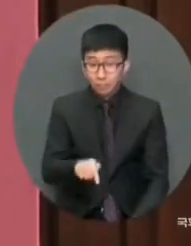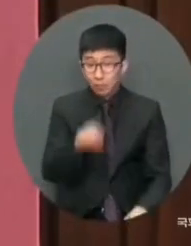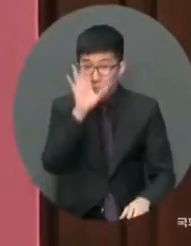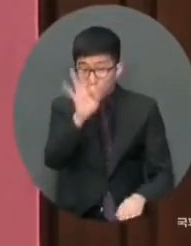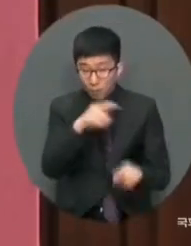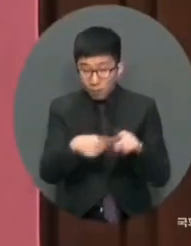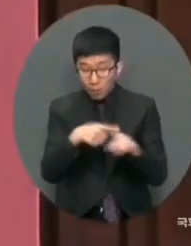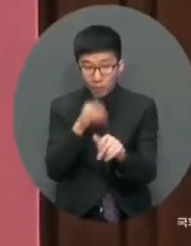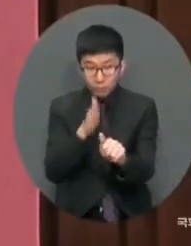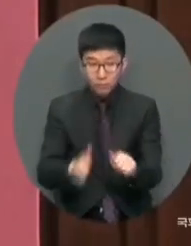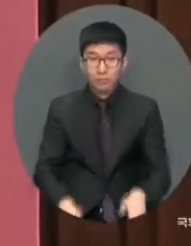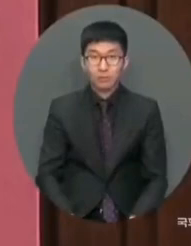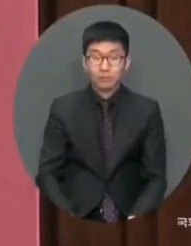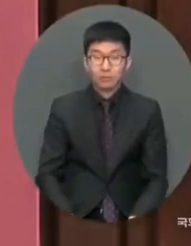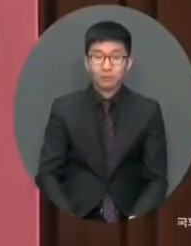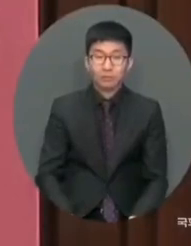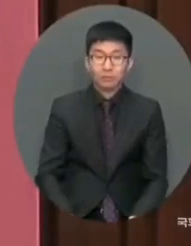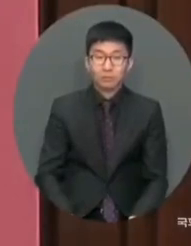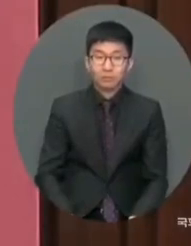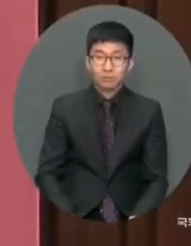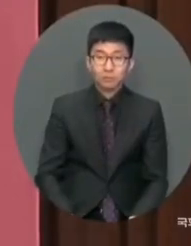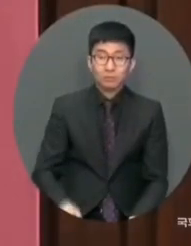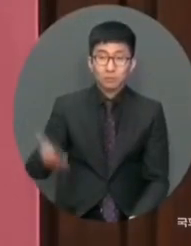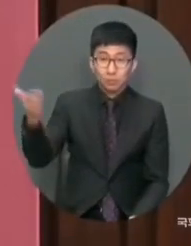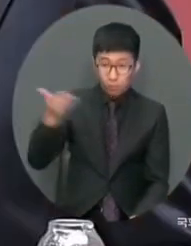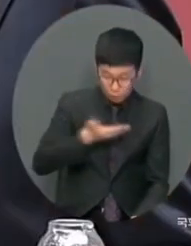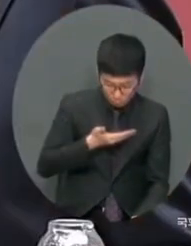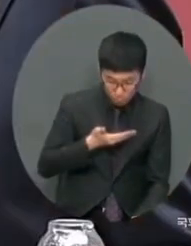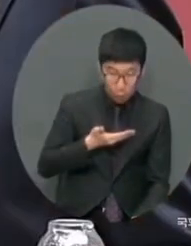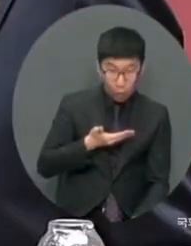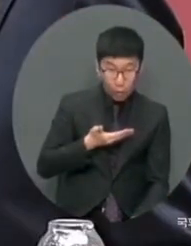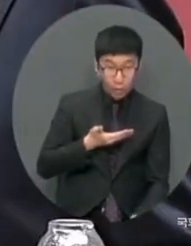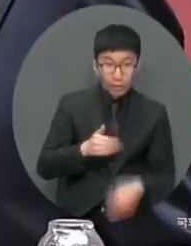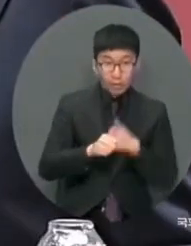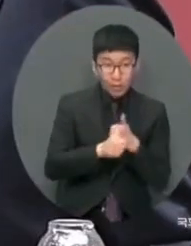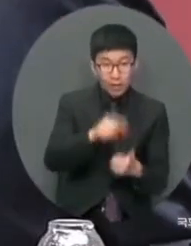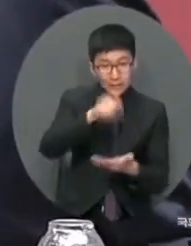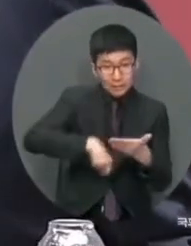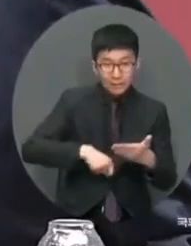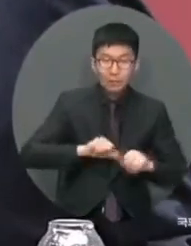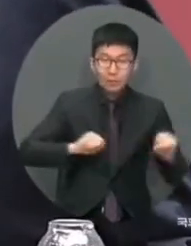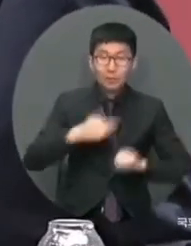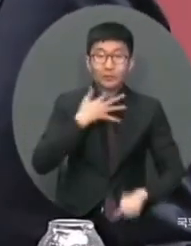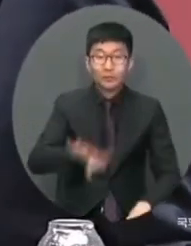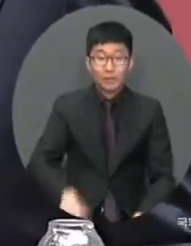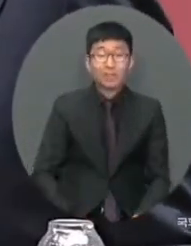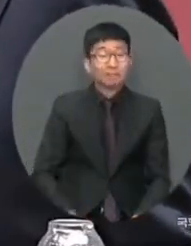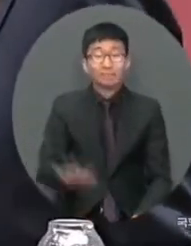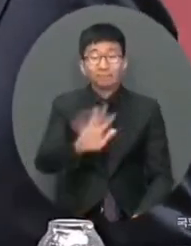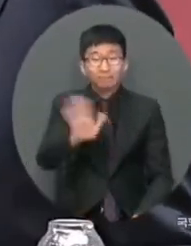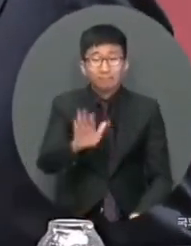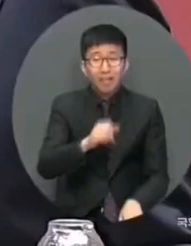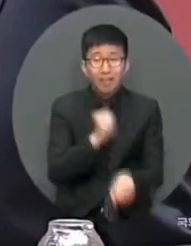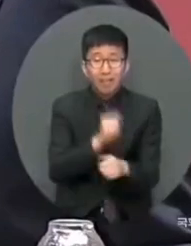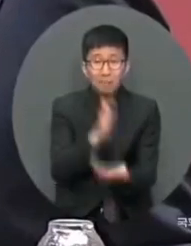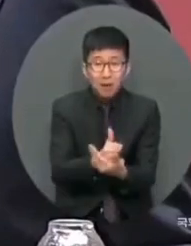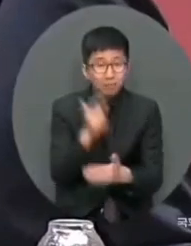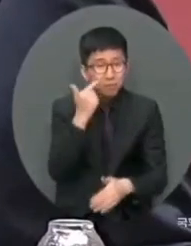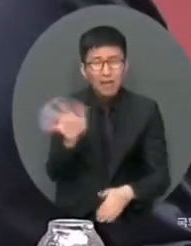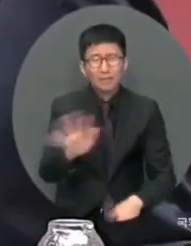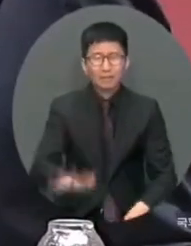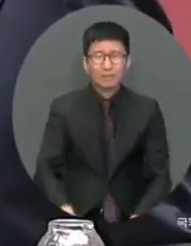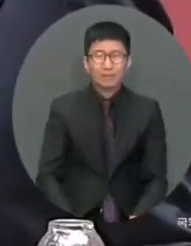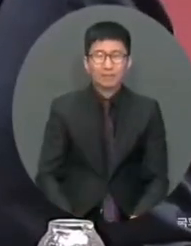좀 듣고 싶습니다. 저는 보도 지침에 따라서 기자 생활을 한 적이 없습니다. 제가 장관님이 그렇게 했느냐를 여쭙는 게